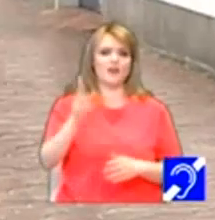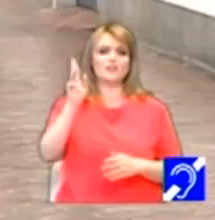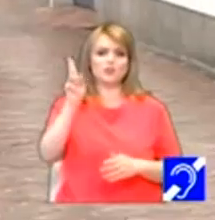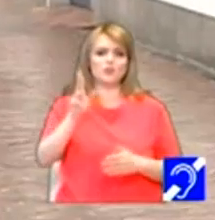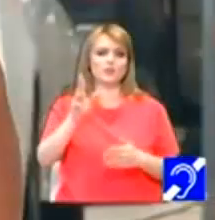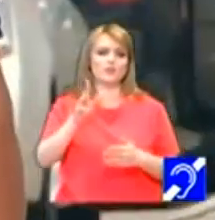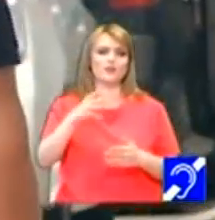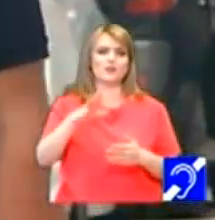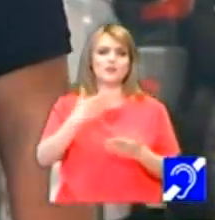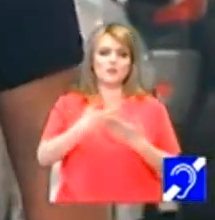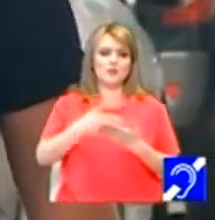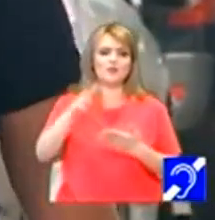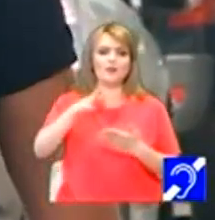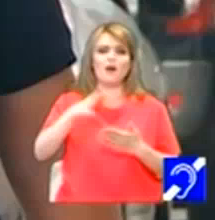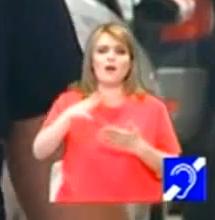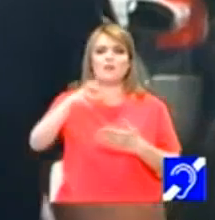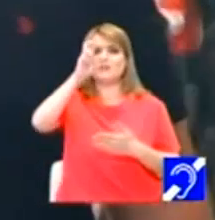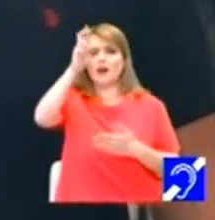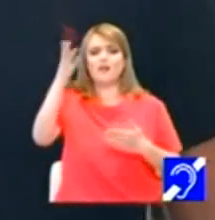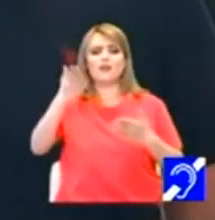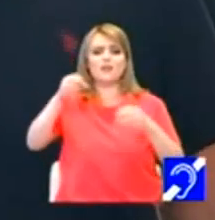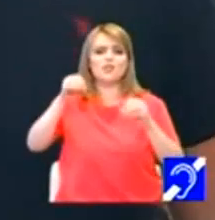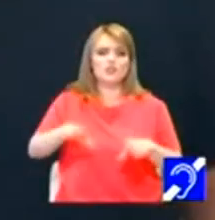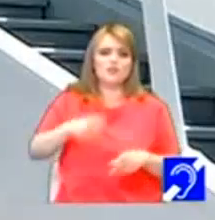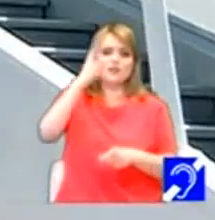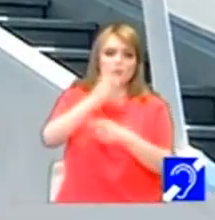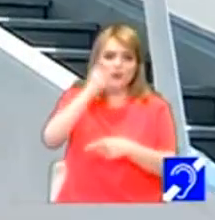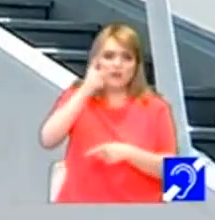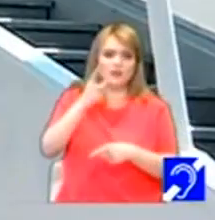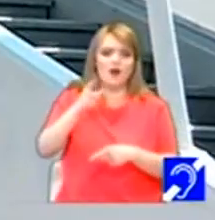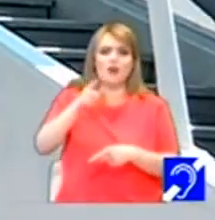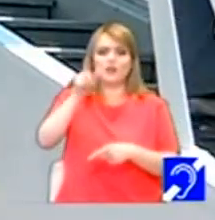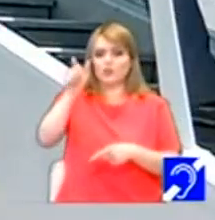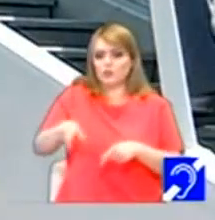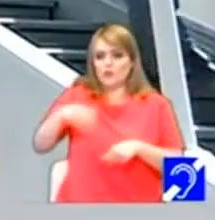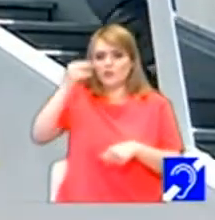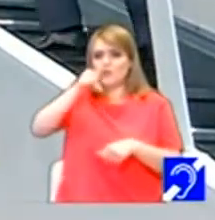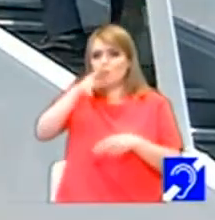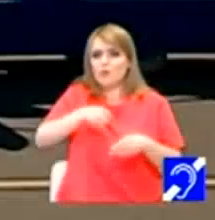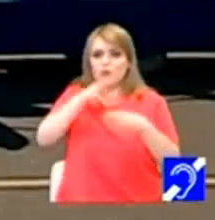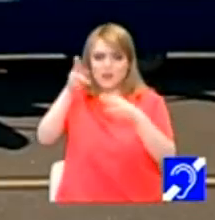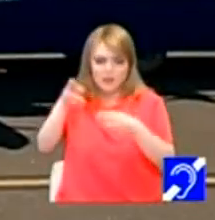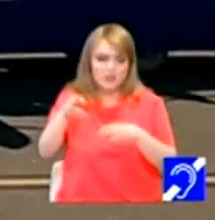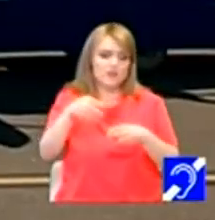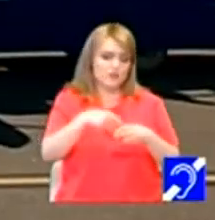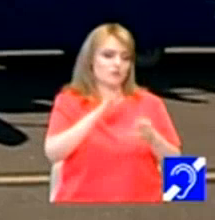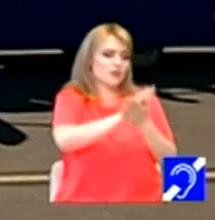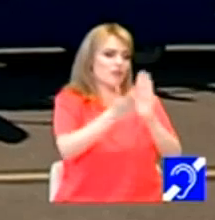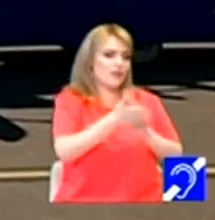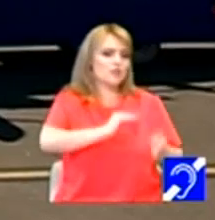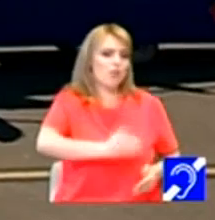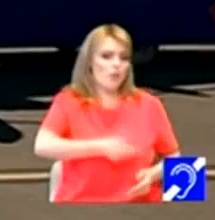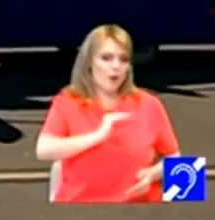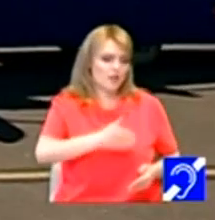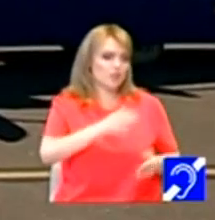către țările unde sunt impuse restricții de călătorie pentru cetățenii din Republica Moldova. Transportatorii vor trebui să ramburseze